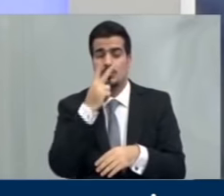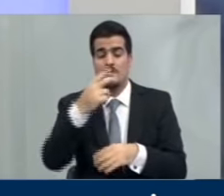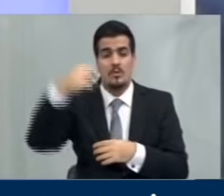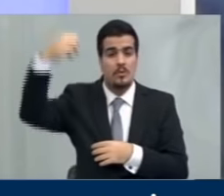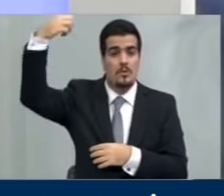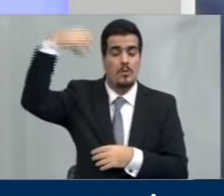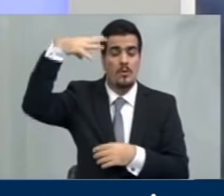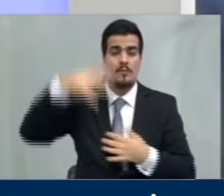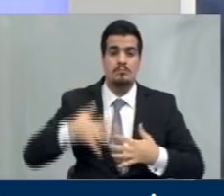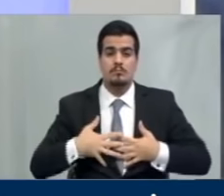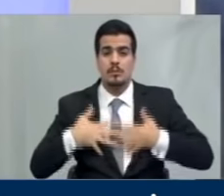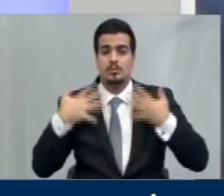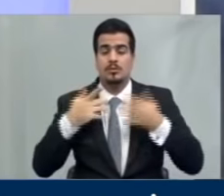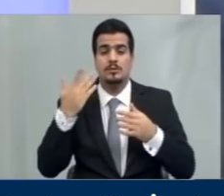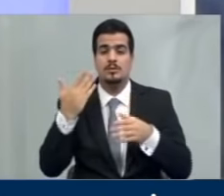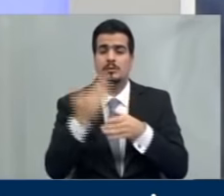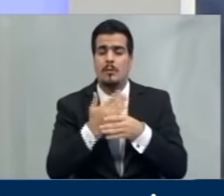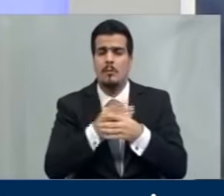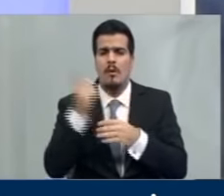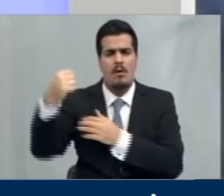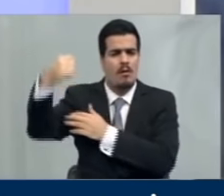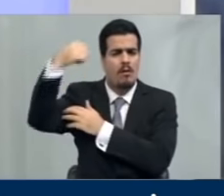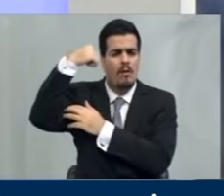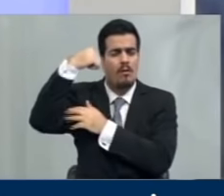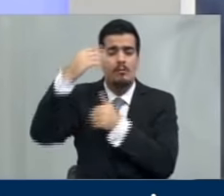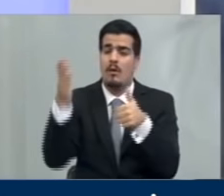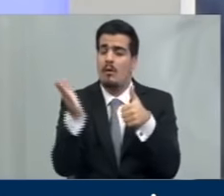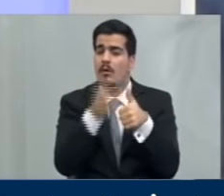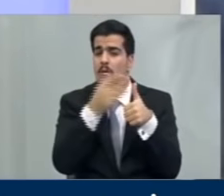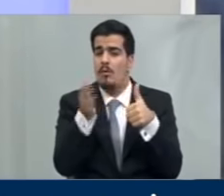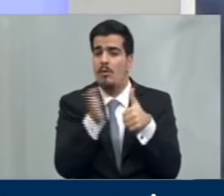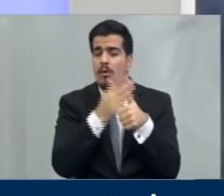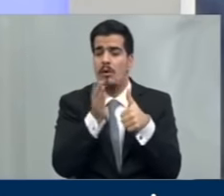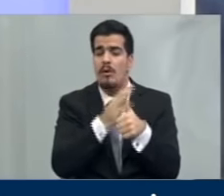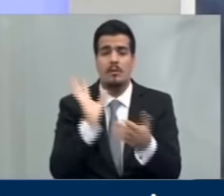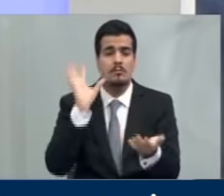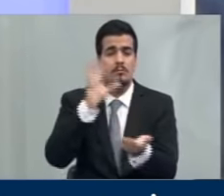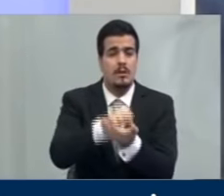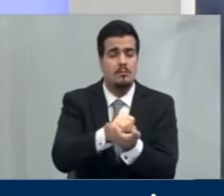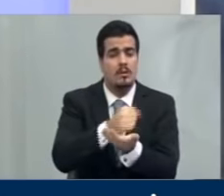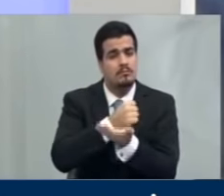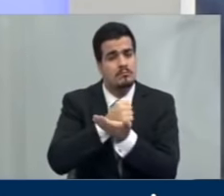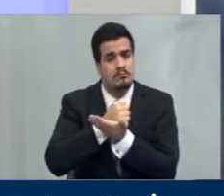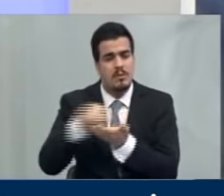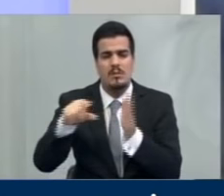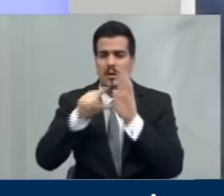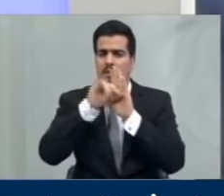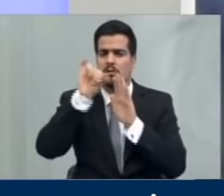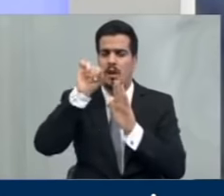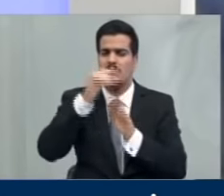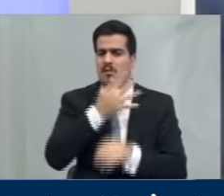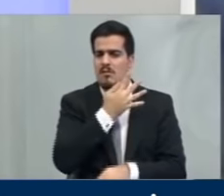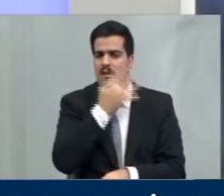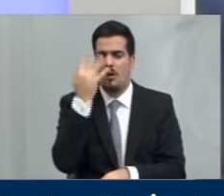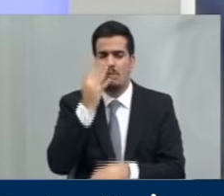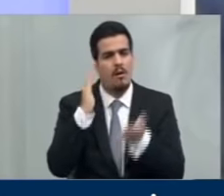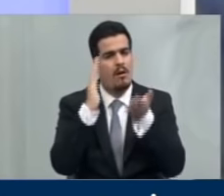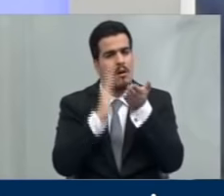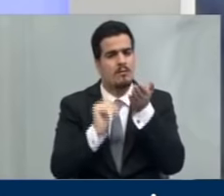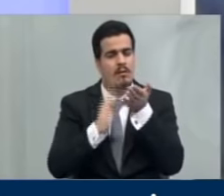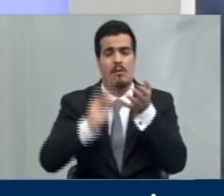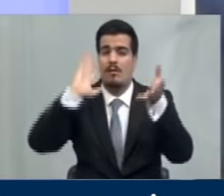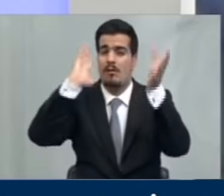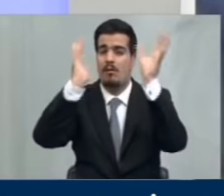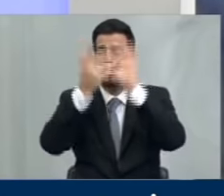المعركة العظيمة اللي قضى قواتنا الأمنية على أعتى قوة إرهابية في